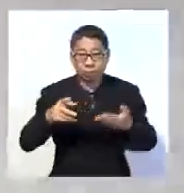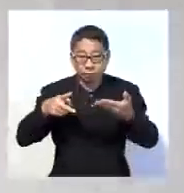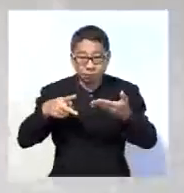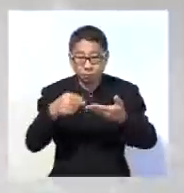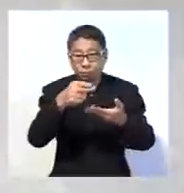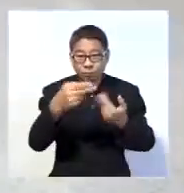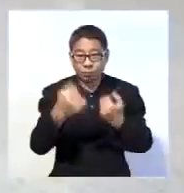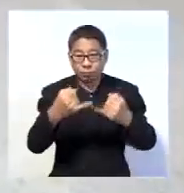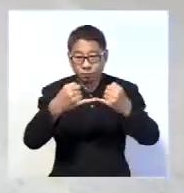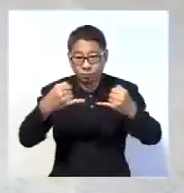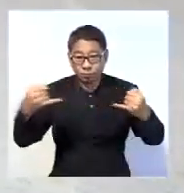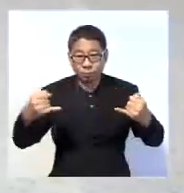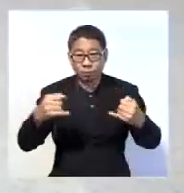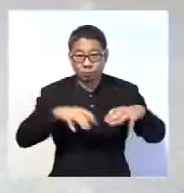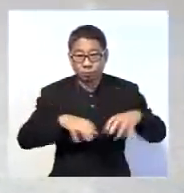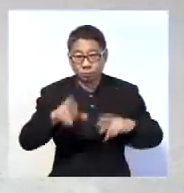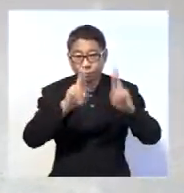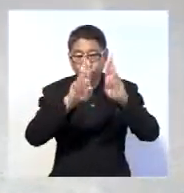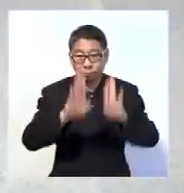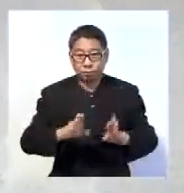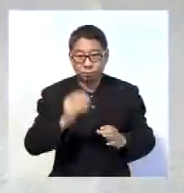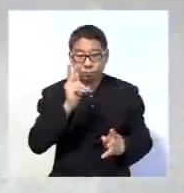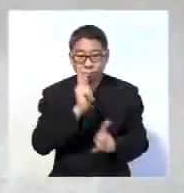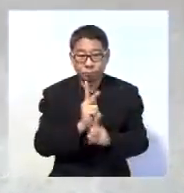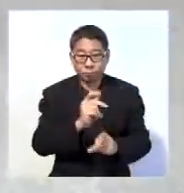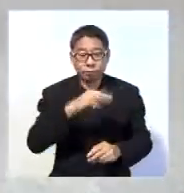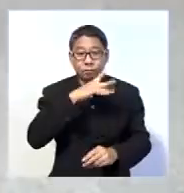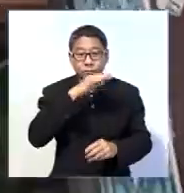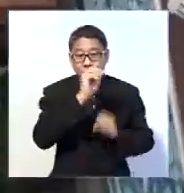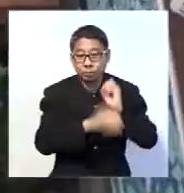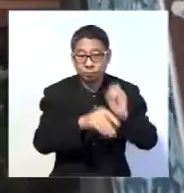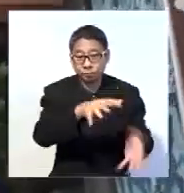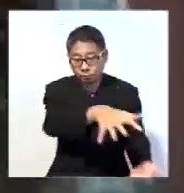าและสายสื่อสารจัดระเบียบแล้วก็ช่วยกันเก็บขยะและวัชพืชในพื้นที่ด้วยค่ะ